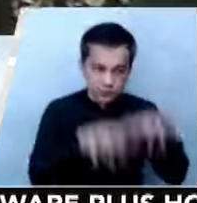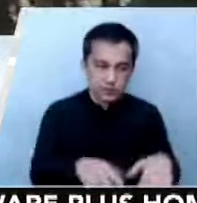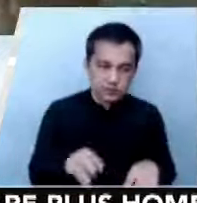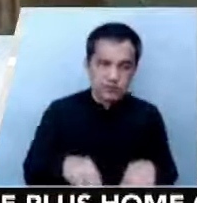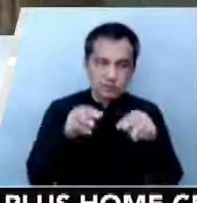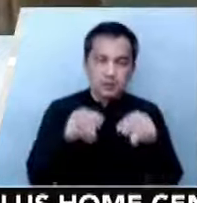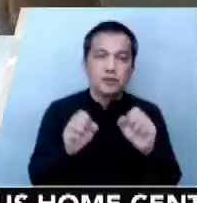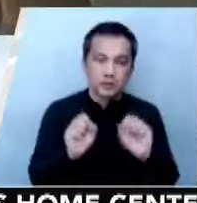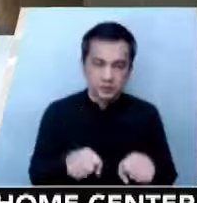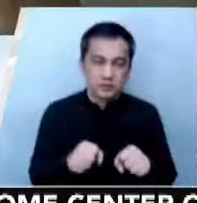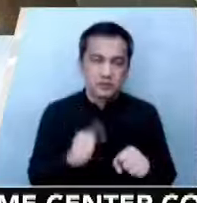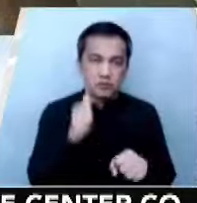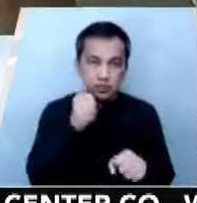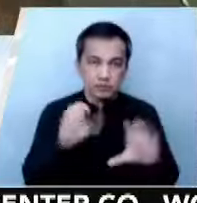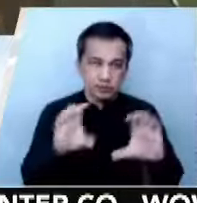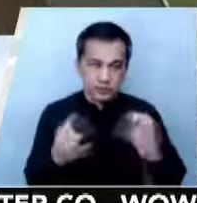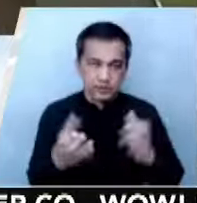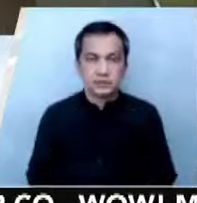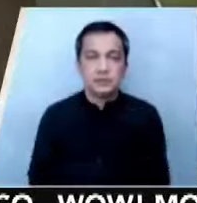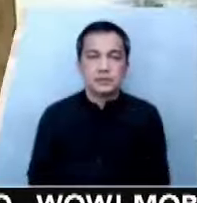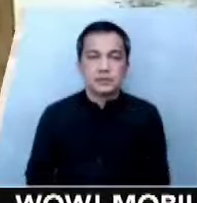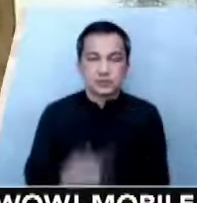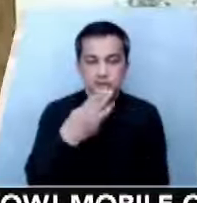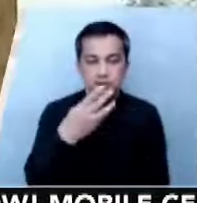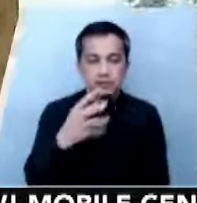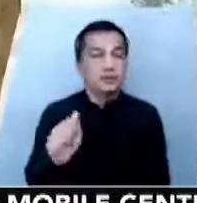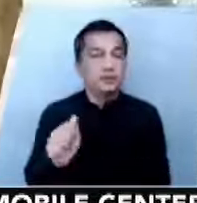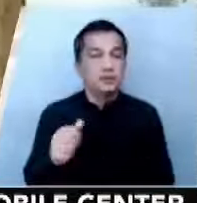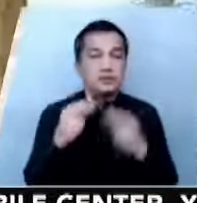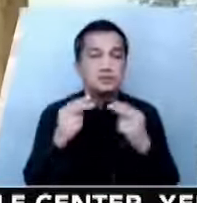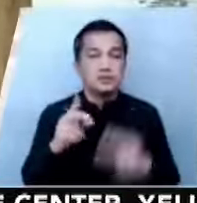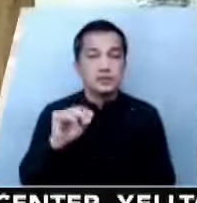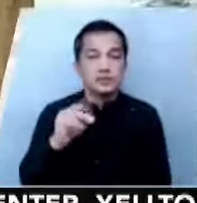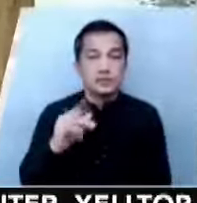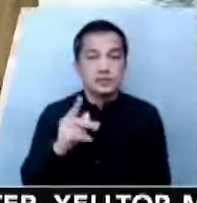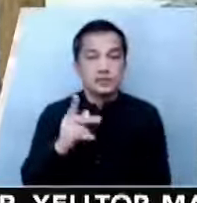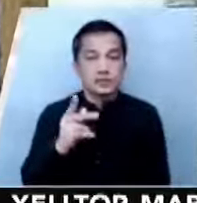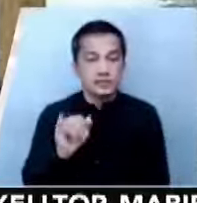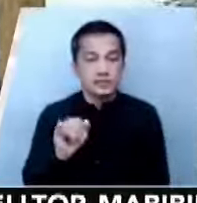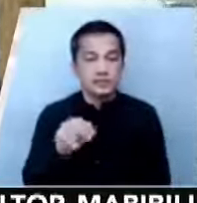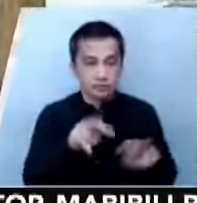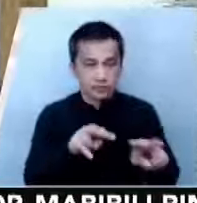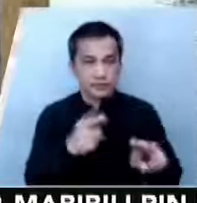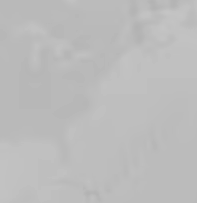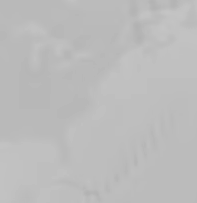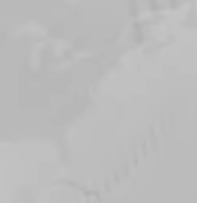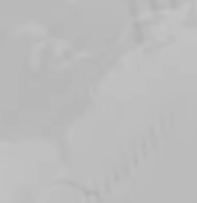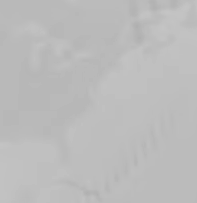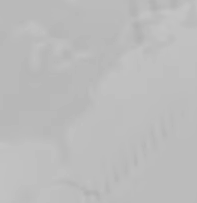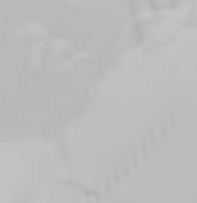bukas. Para sa GMA Integrated News, Darlene Kai, nakatutok 24 oras.